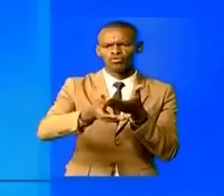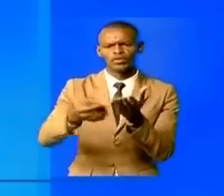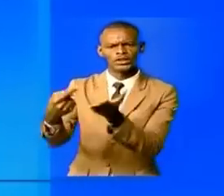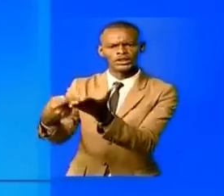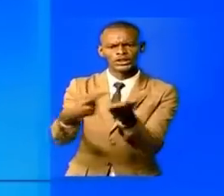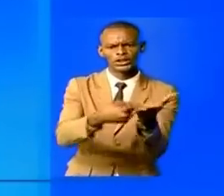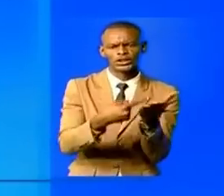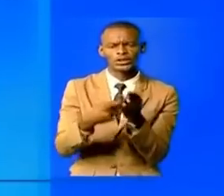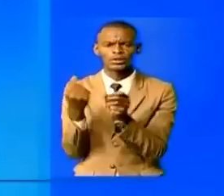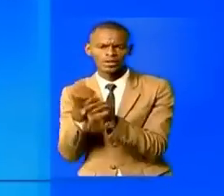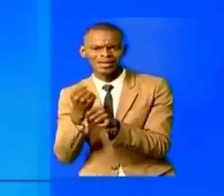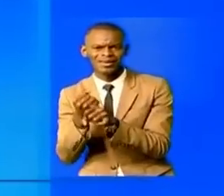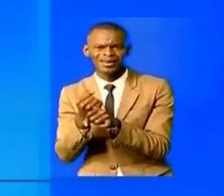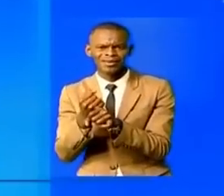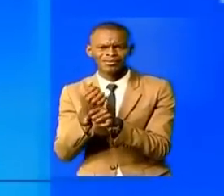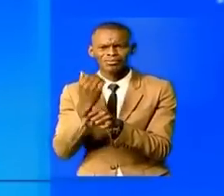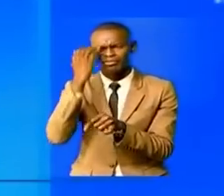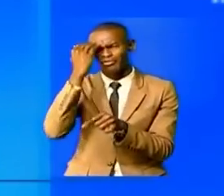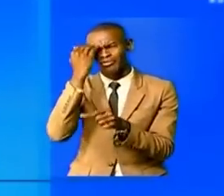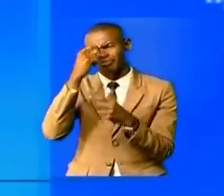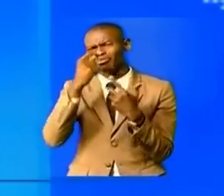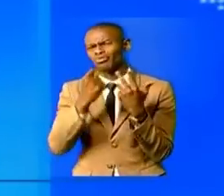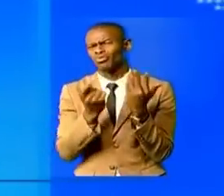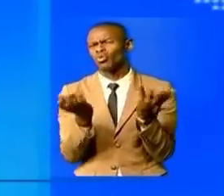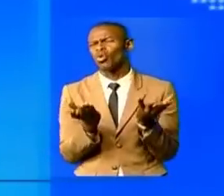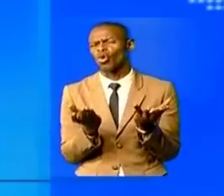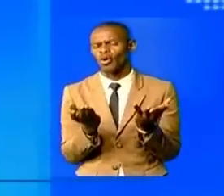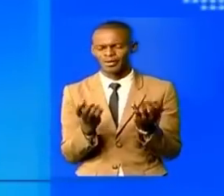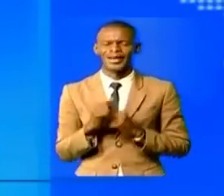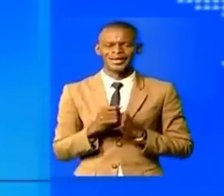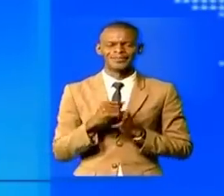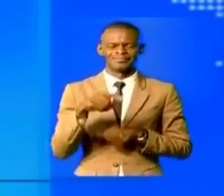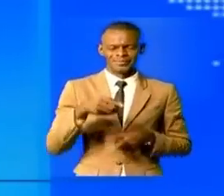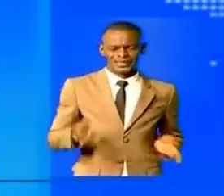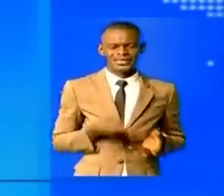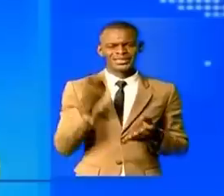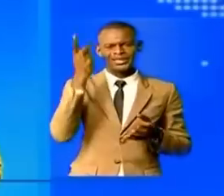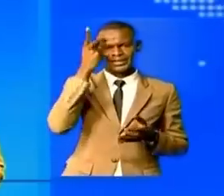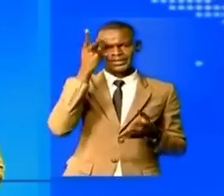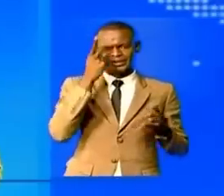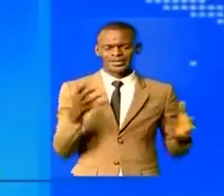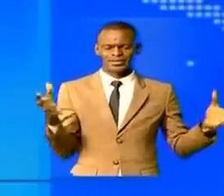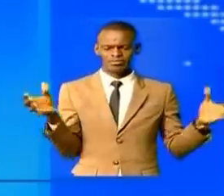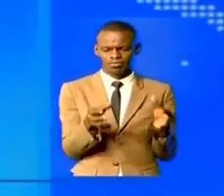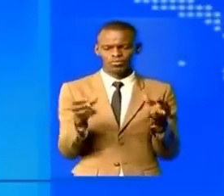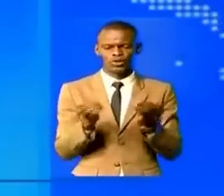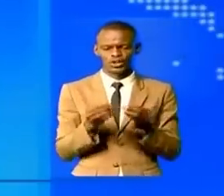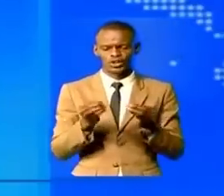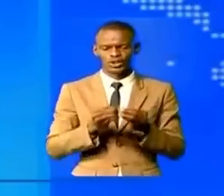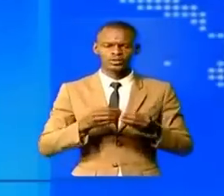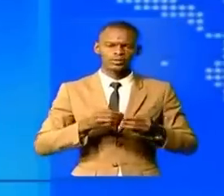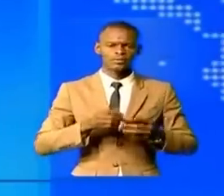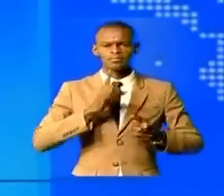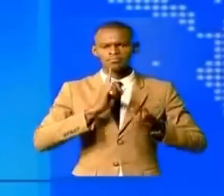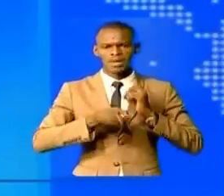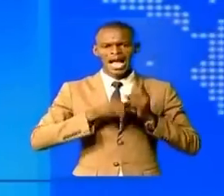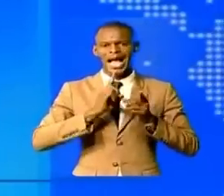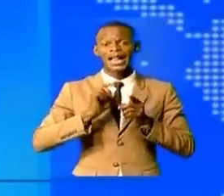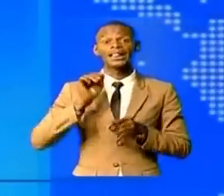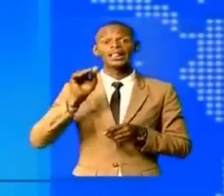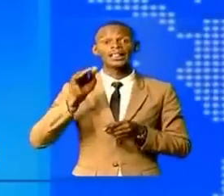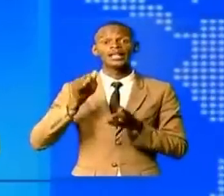qui se tient à Kinshasa sur la gouvernance du secteur minier. Des informations fournies par le directeur général du cadastre minier,